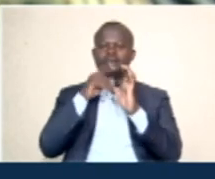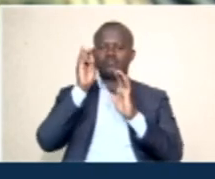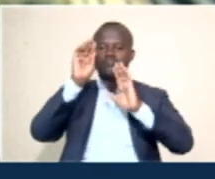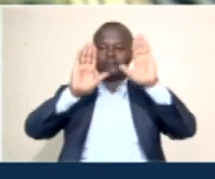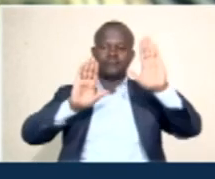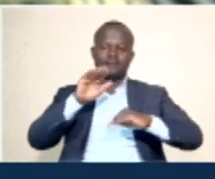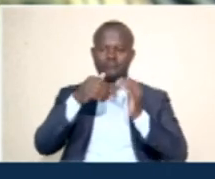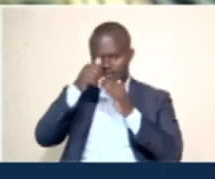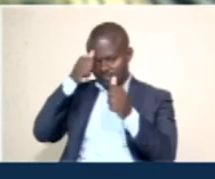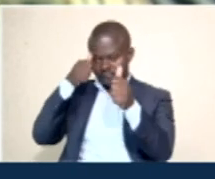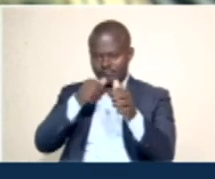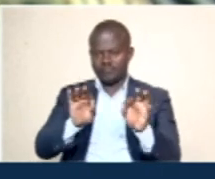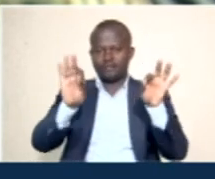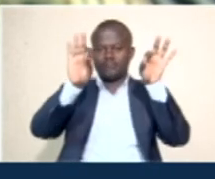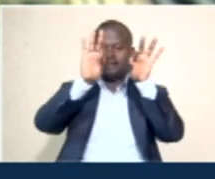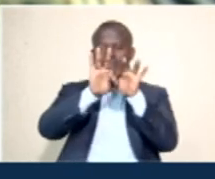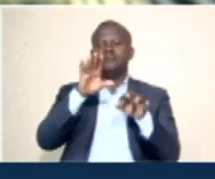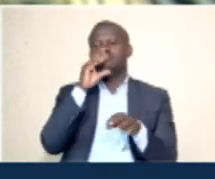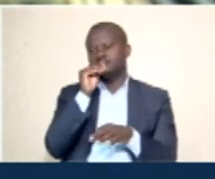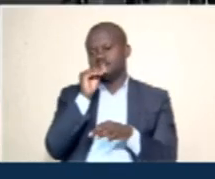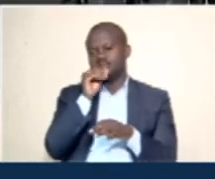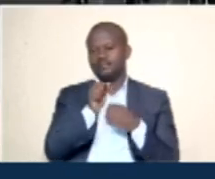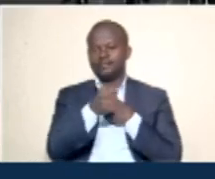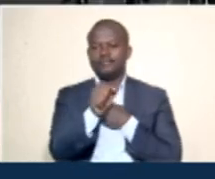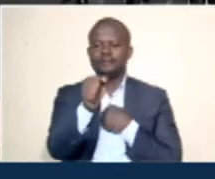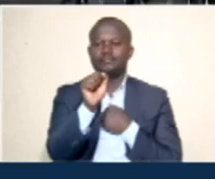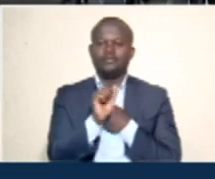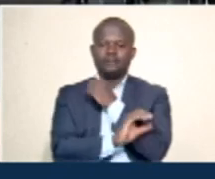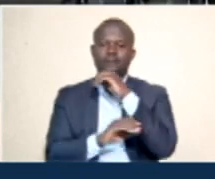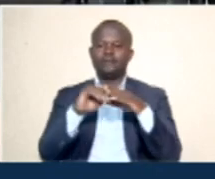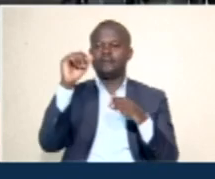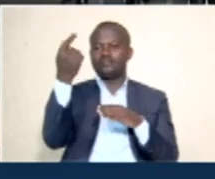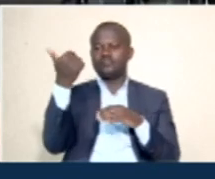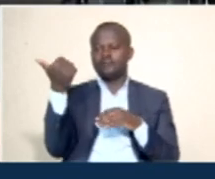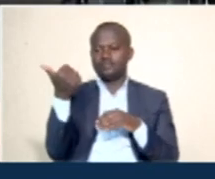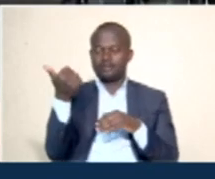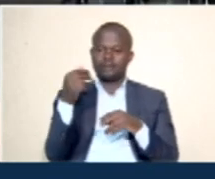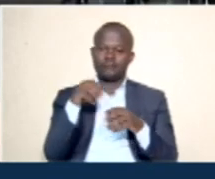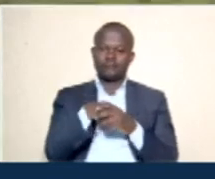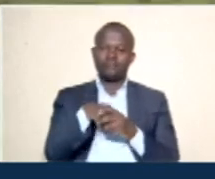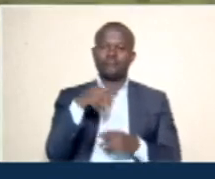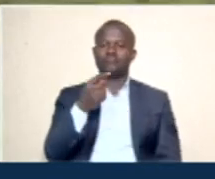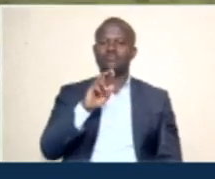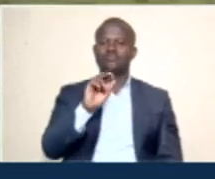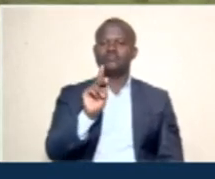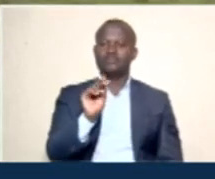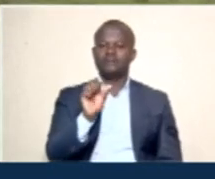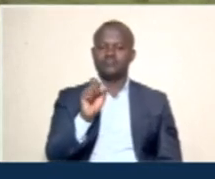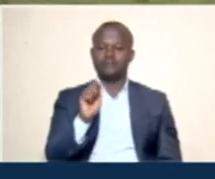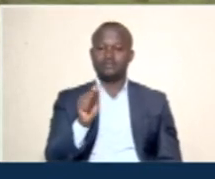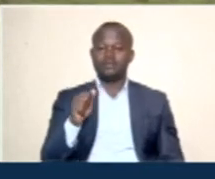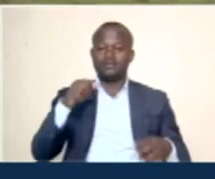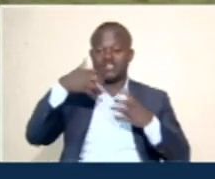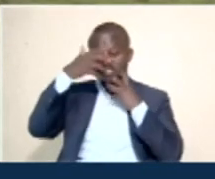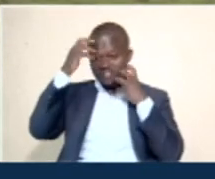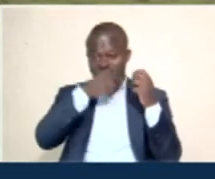ruhare dukurikije akamaro twavuze k'ubukerarugendo. Mu bihugu byaje ku isonga bindi birimo Kyrgyzstan, ahamaze kugaruka ingwezo mu